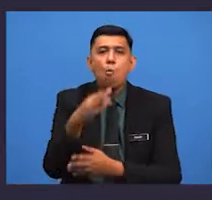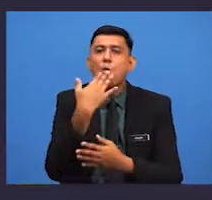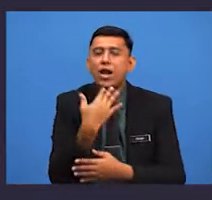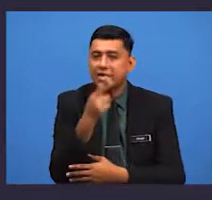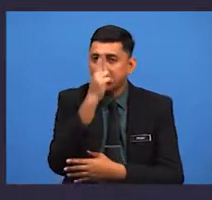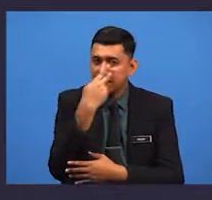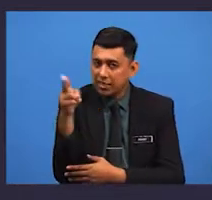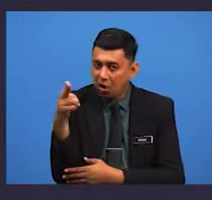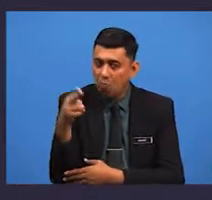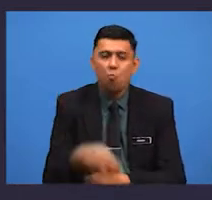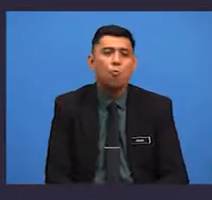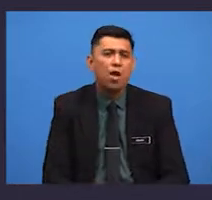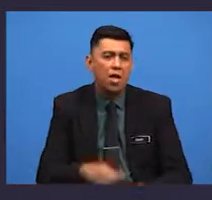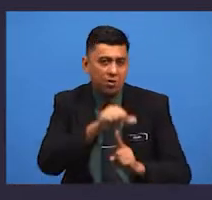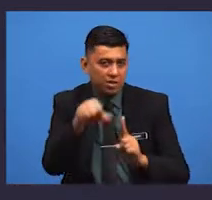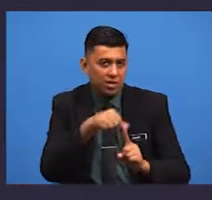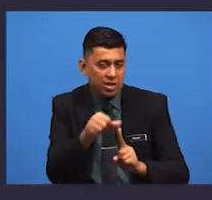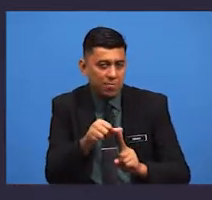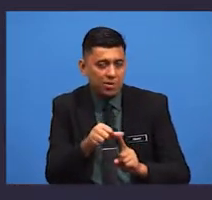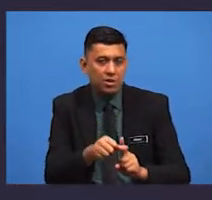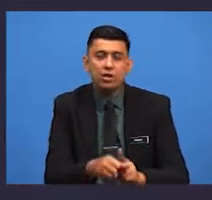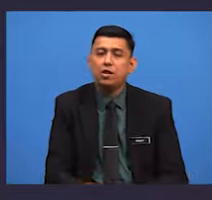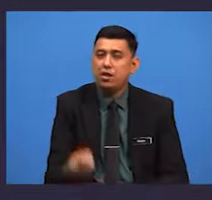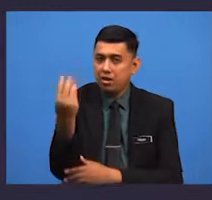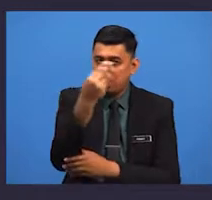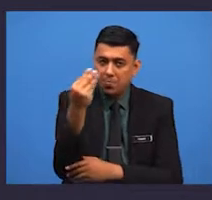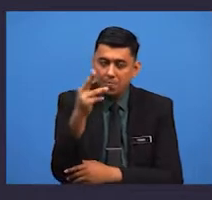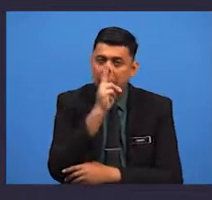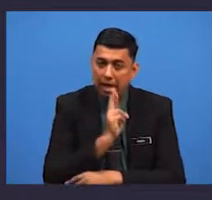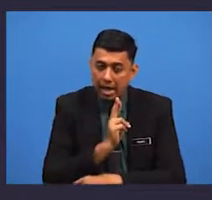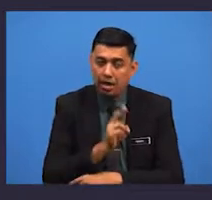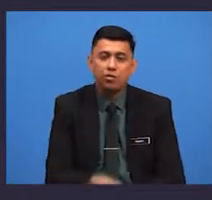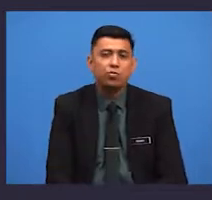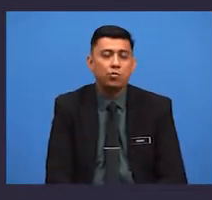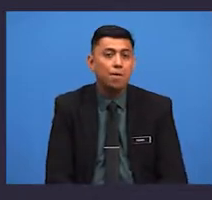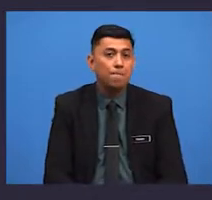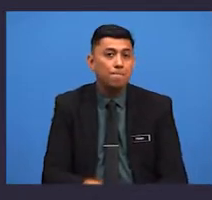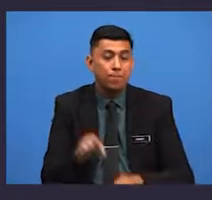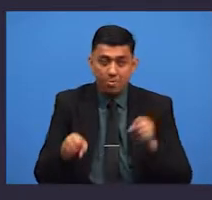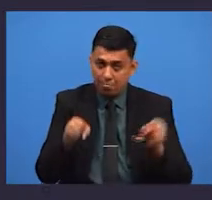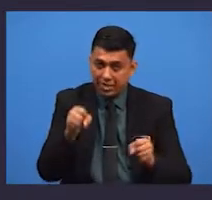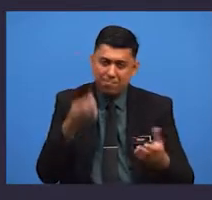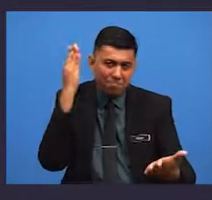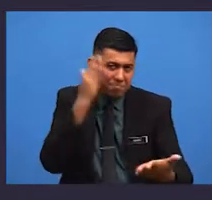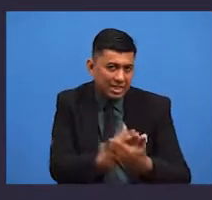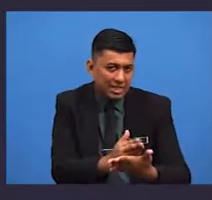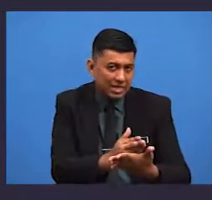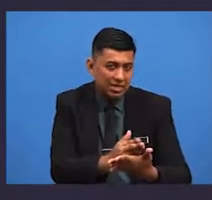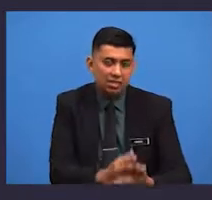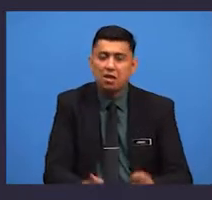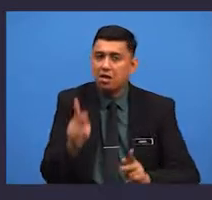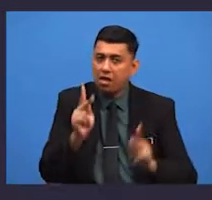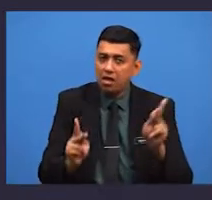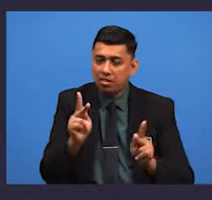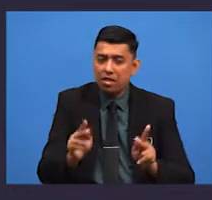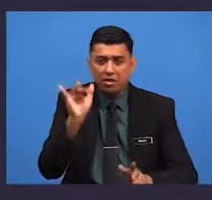berwarna hijau. Apabila lampu isyarat berwarna merah, pemandu perlu